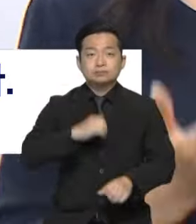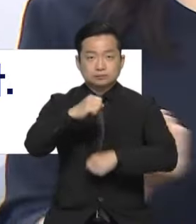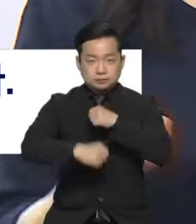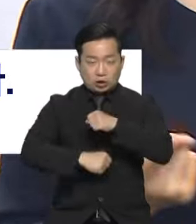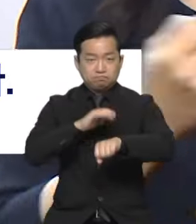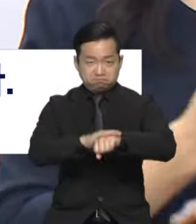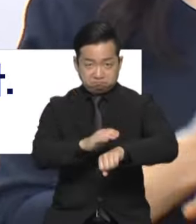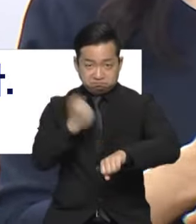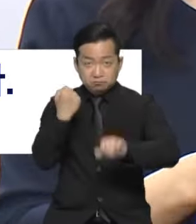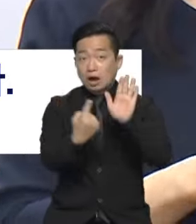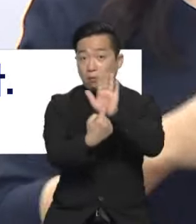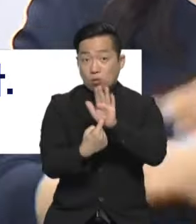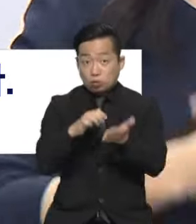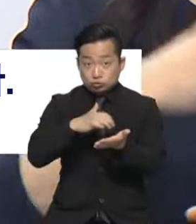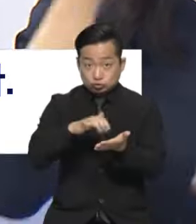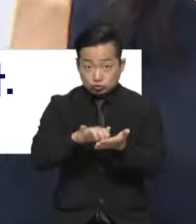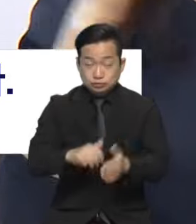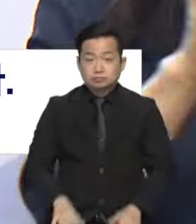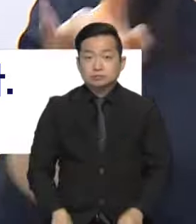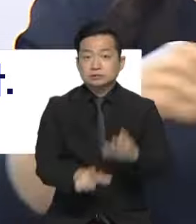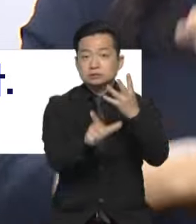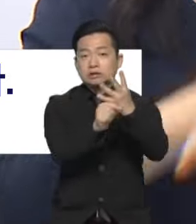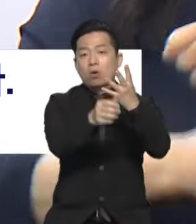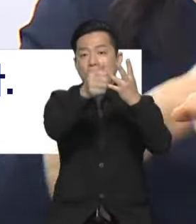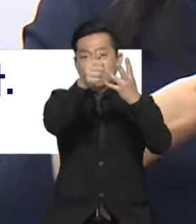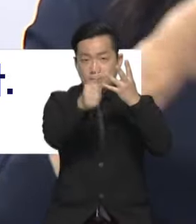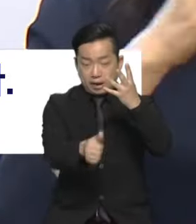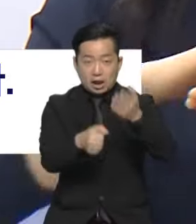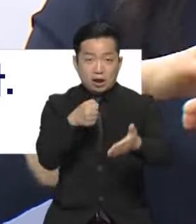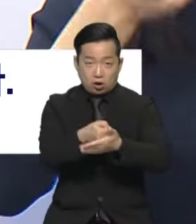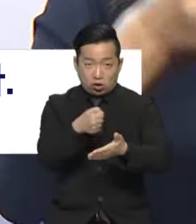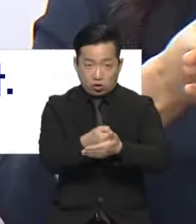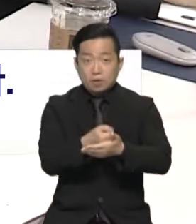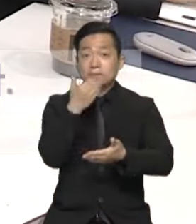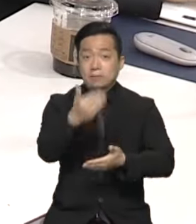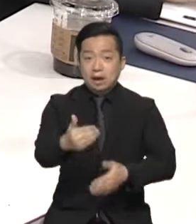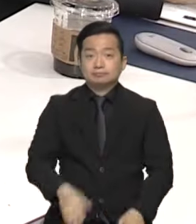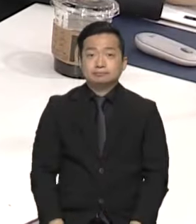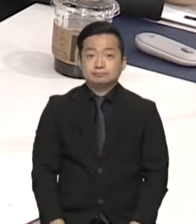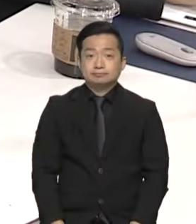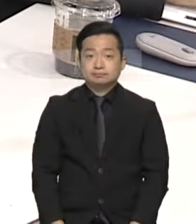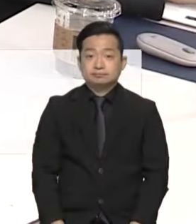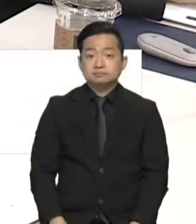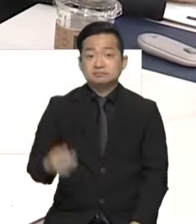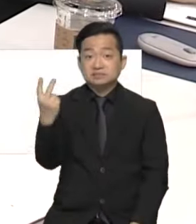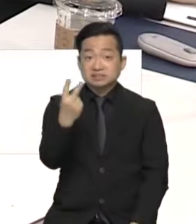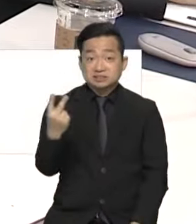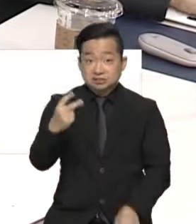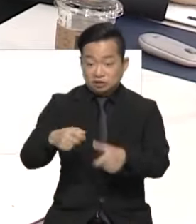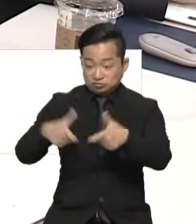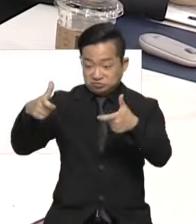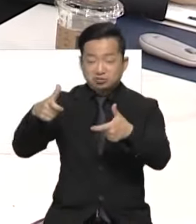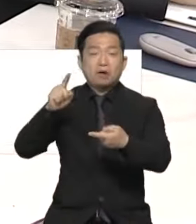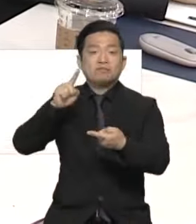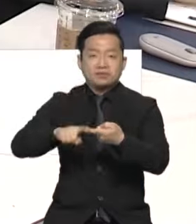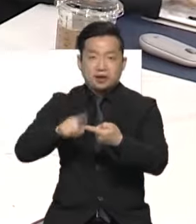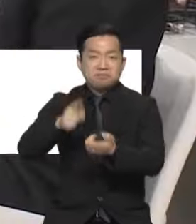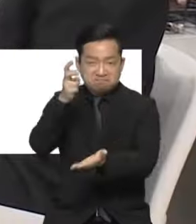자율적으로 모집 인원을 4월 말까지 결정할 것입니다. 2,000명 증원 원칙은